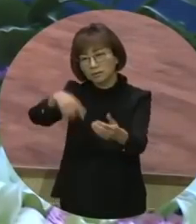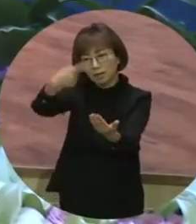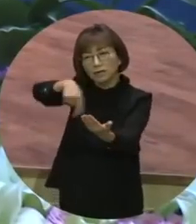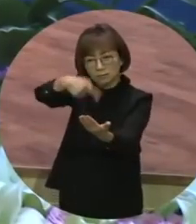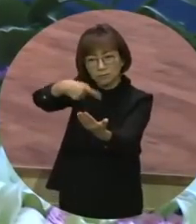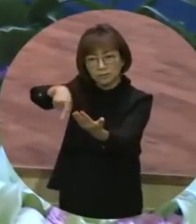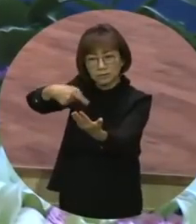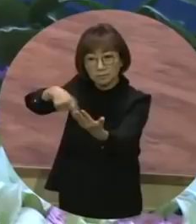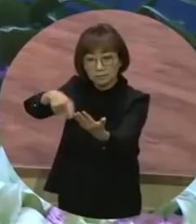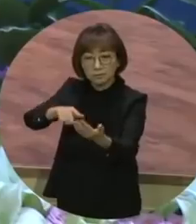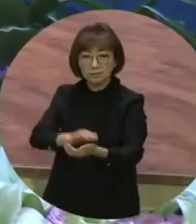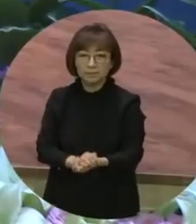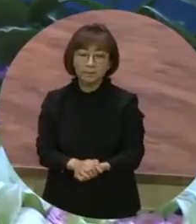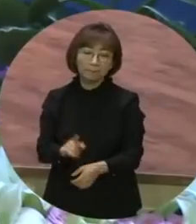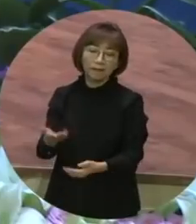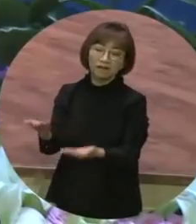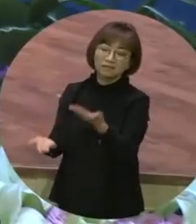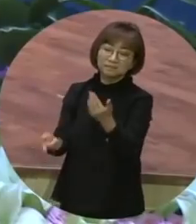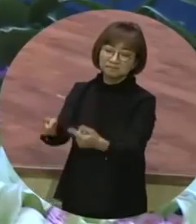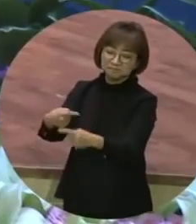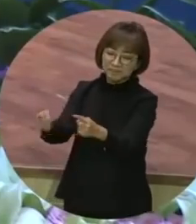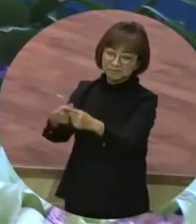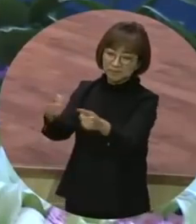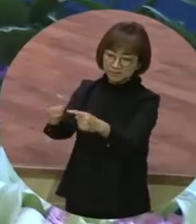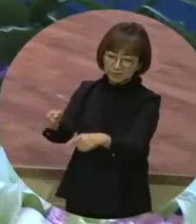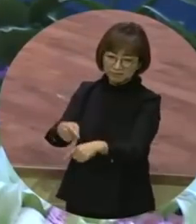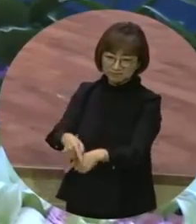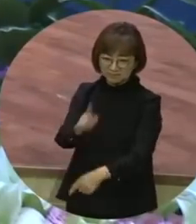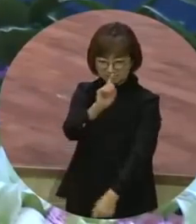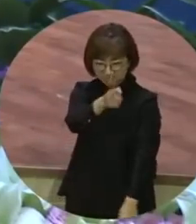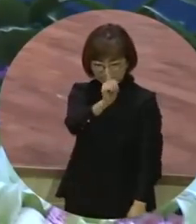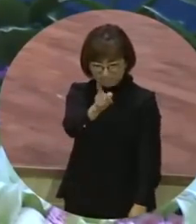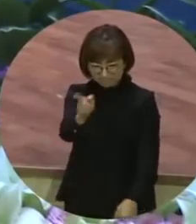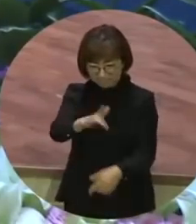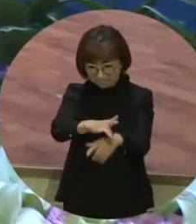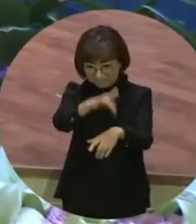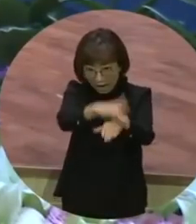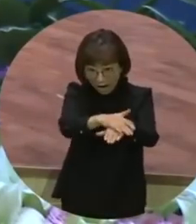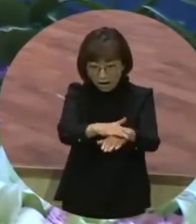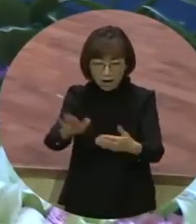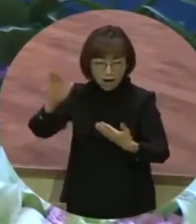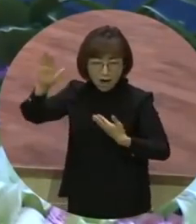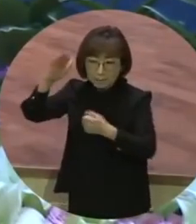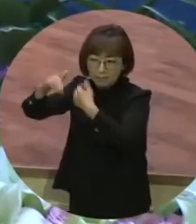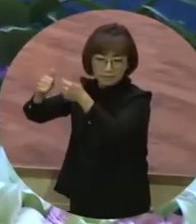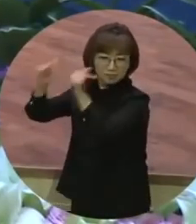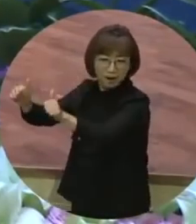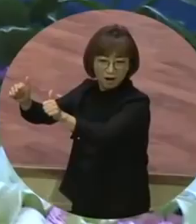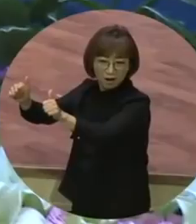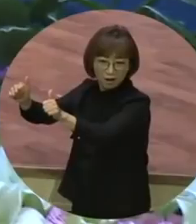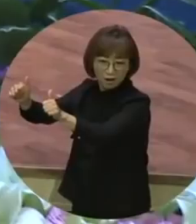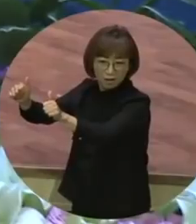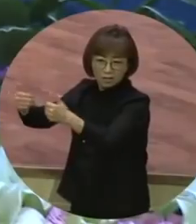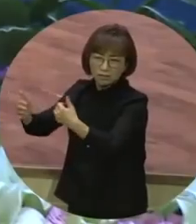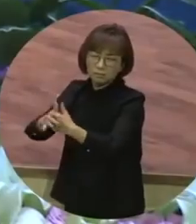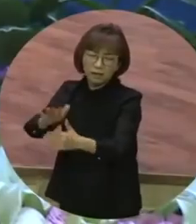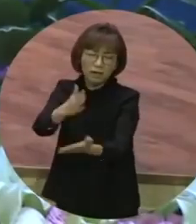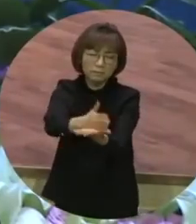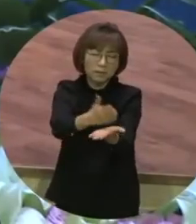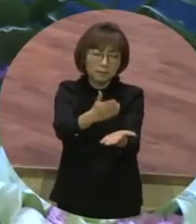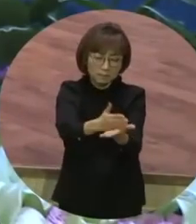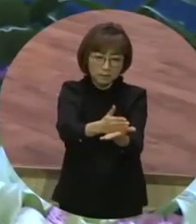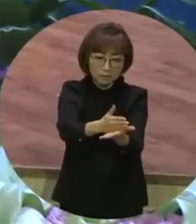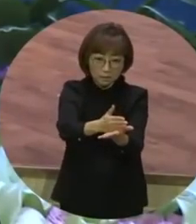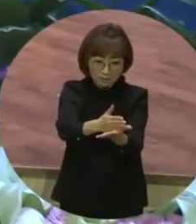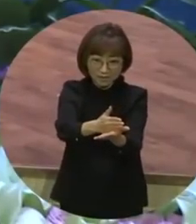있어요. 계속 판단하고 비판하면 심판받는다. 그래 빨리 빠져나오라. 예틀에서 빨리 빠져나오라.